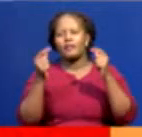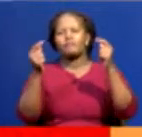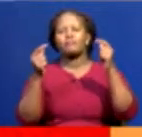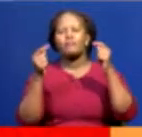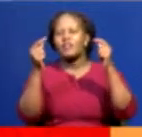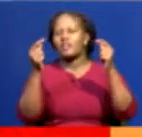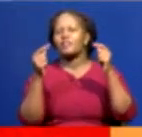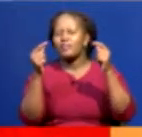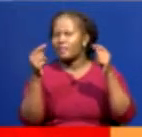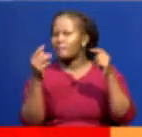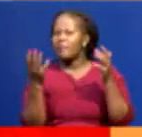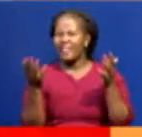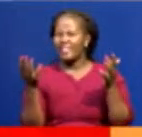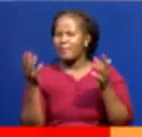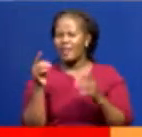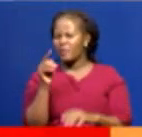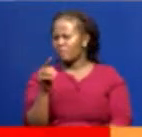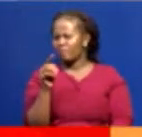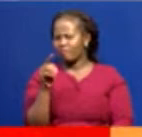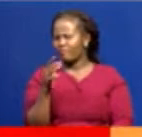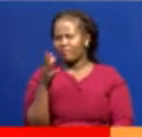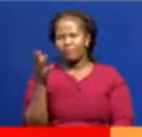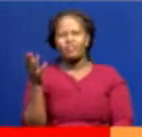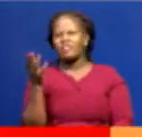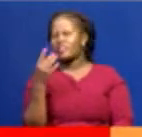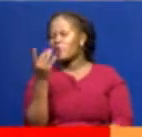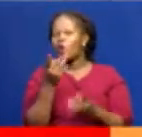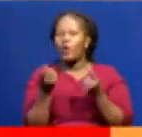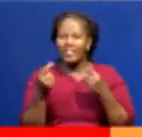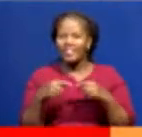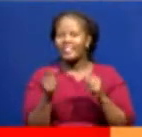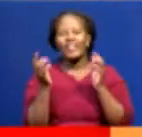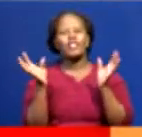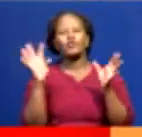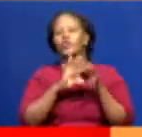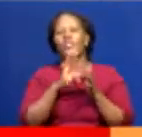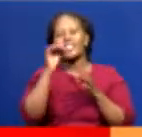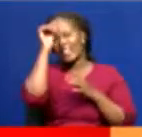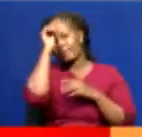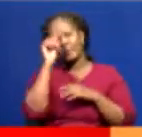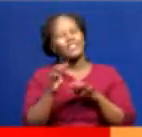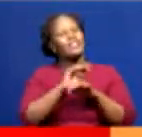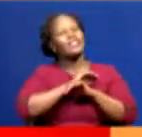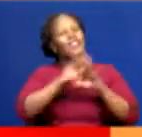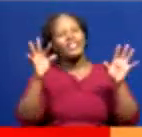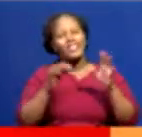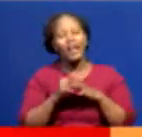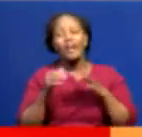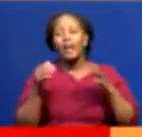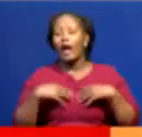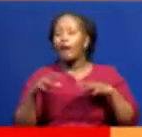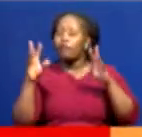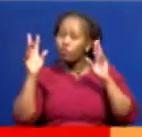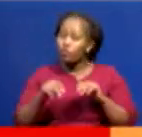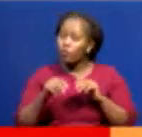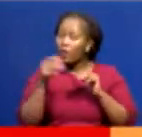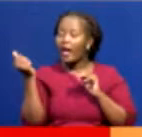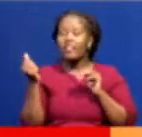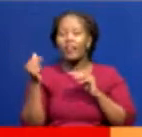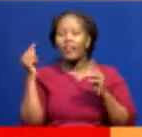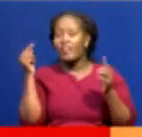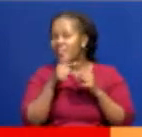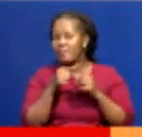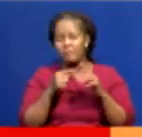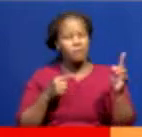ni njia tu ya kuingia tu kwa serikali. Hiyo tu. Na kuwaeleza Nancy, hamna programa, hawafanyi kazi yao